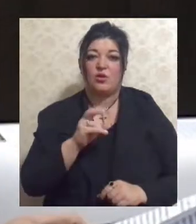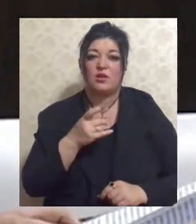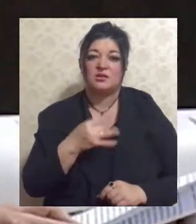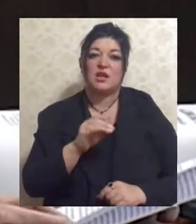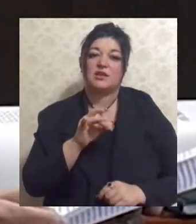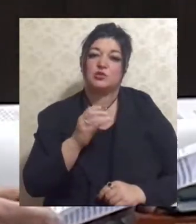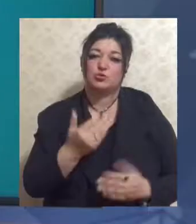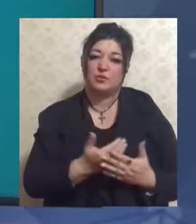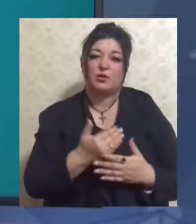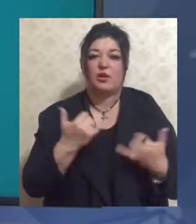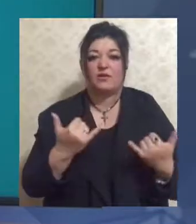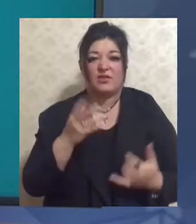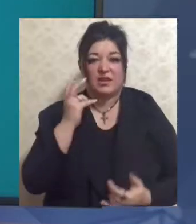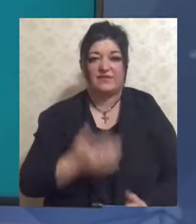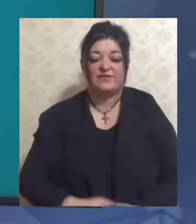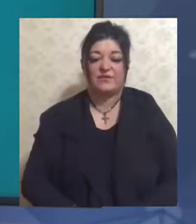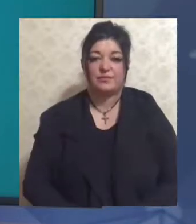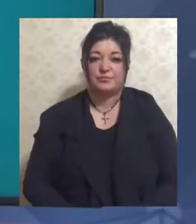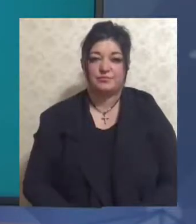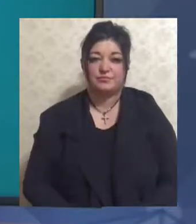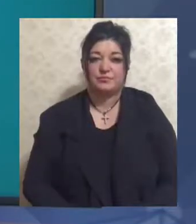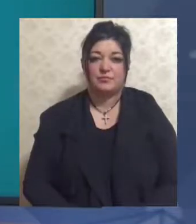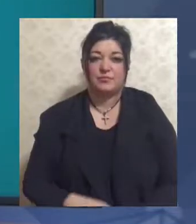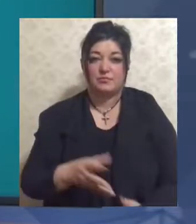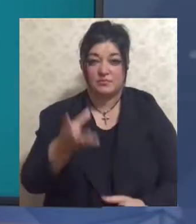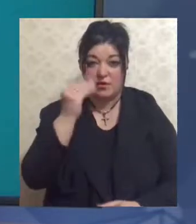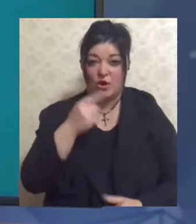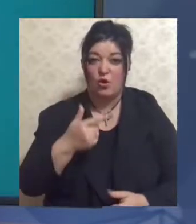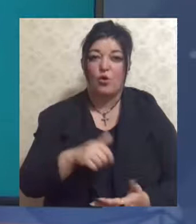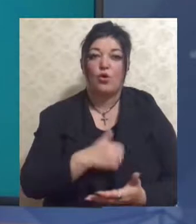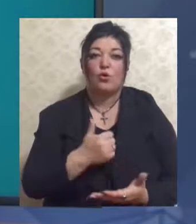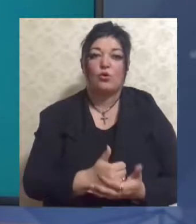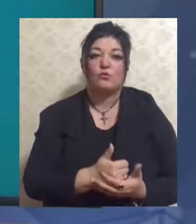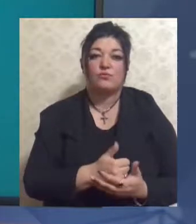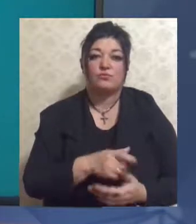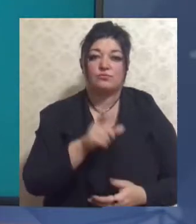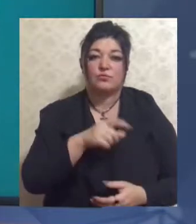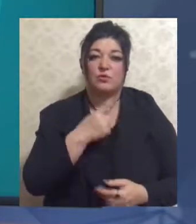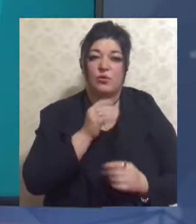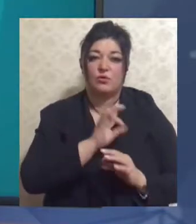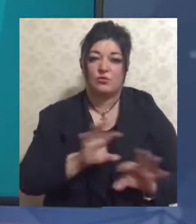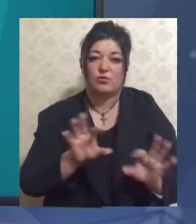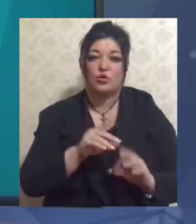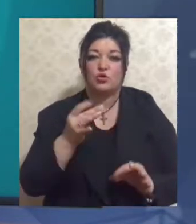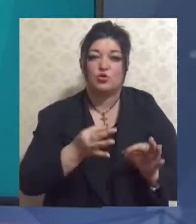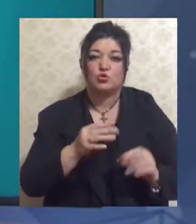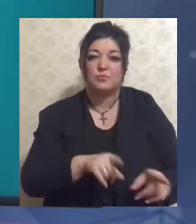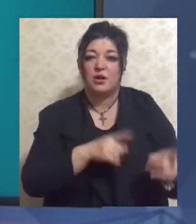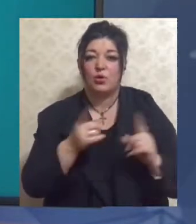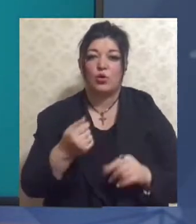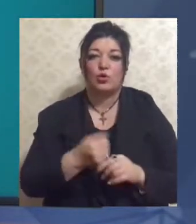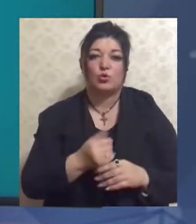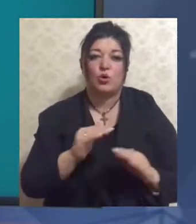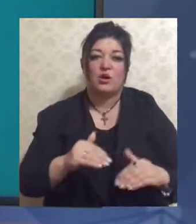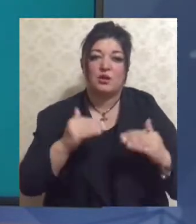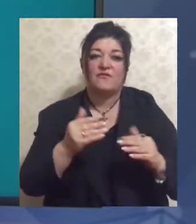на Суспільному. Київ. Зазначимо, головуючий суддя Віктор Ногачевський оголосив, що суд переходить до етапу вивчення